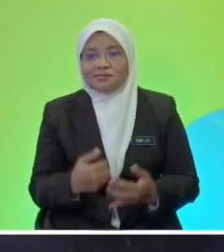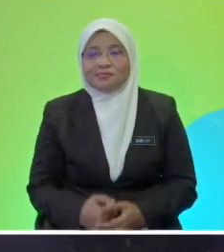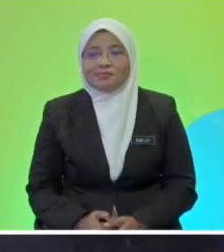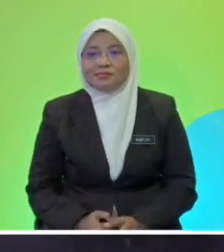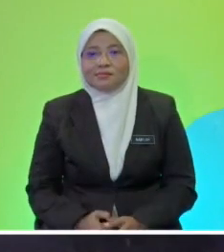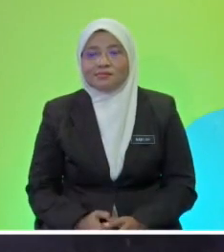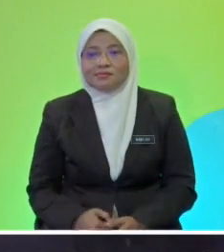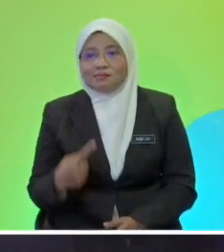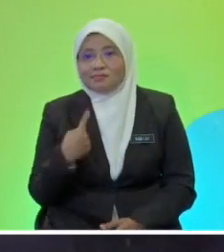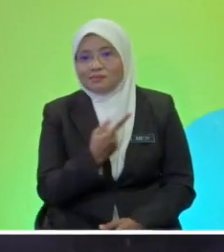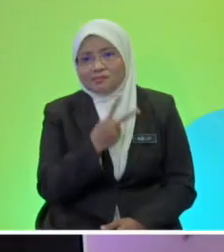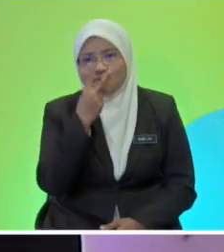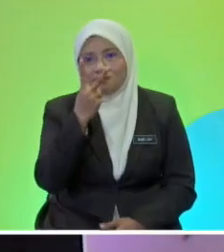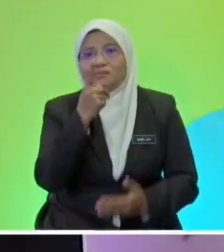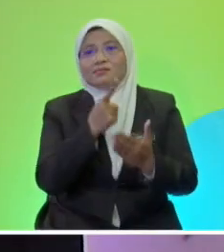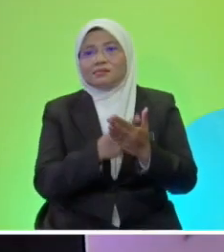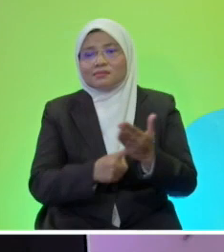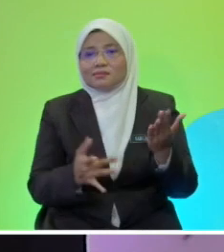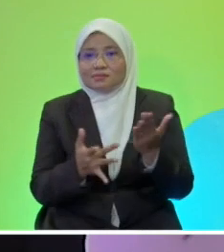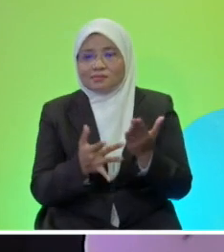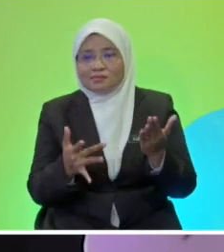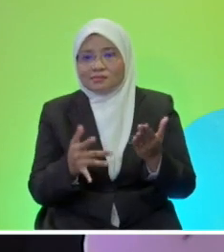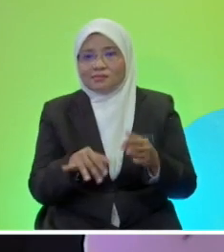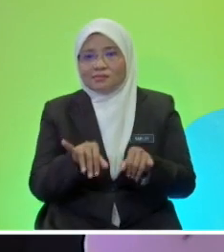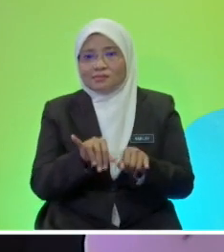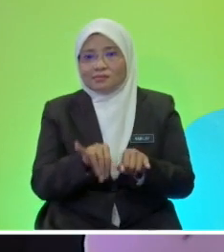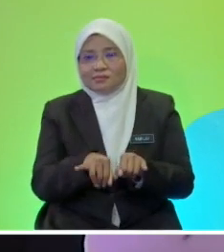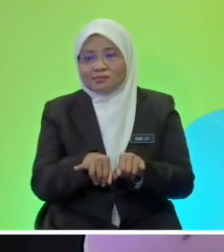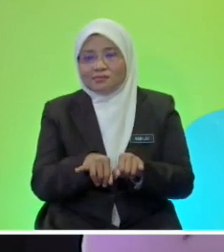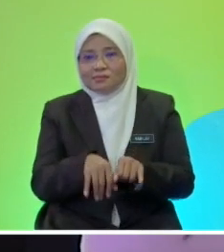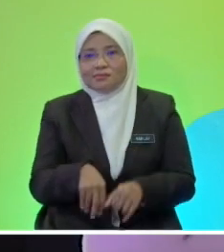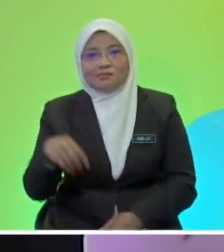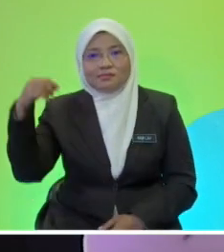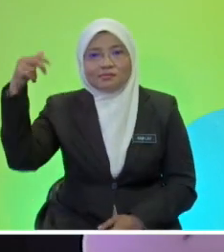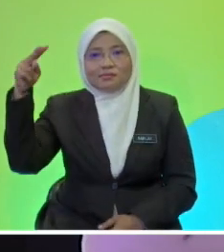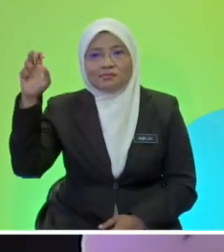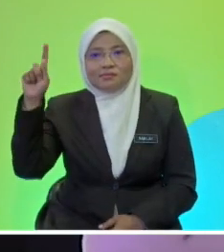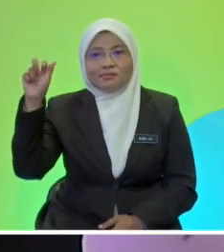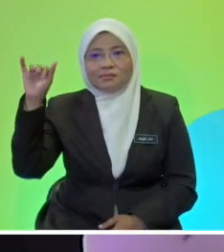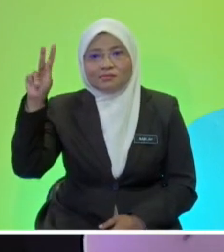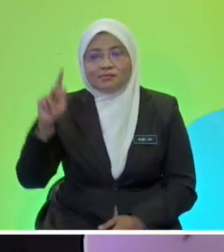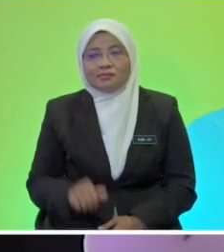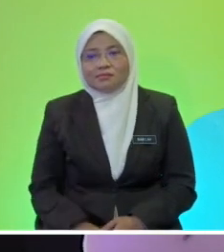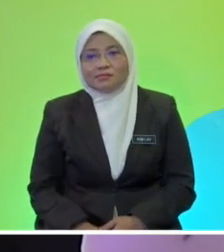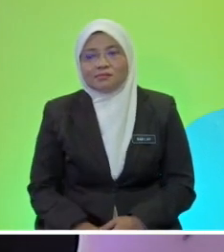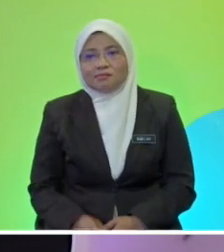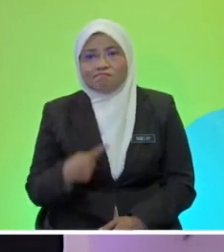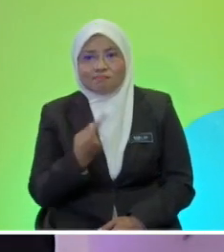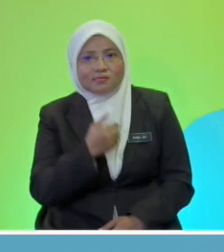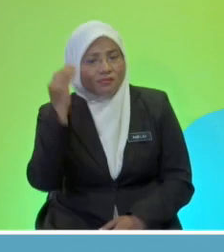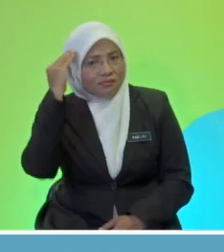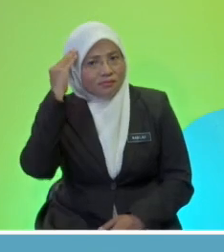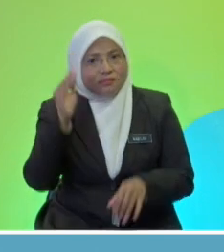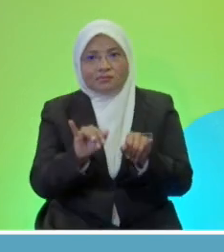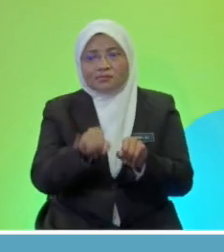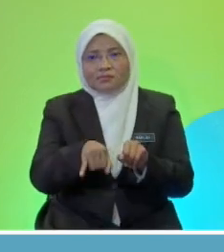apakah teknologi kejutraan genetik oke apa yang kita tahu bahwa kejujuran genetik